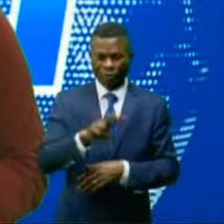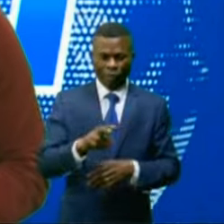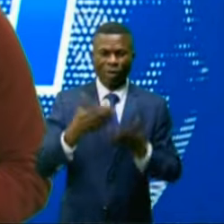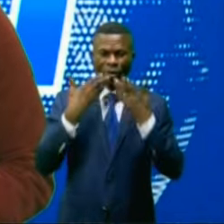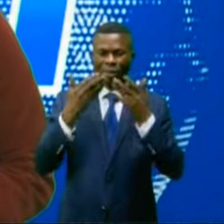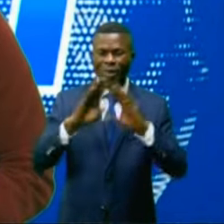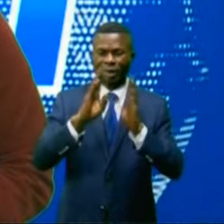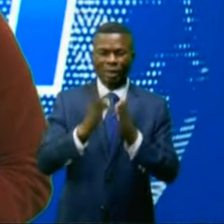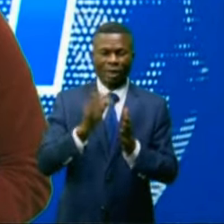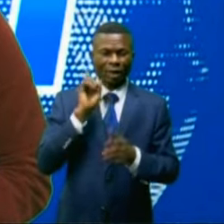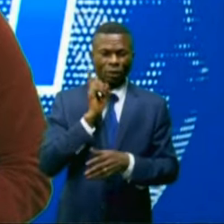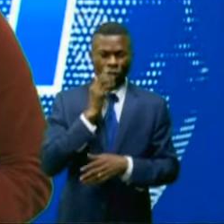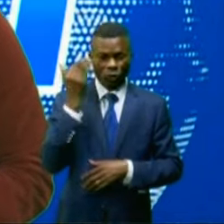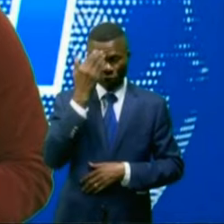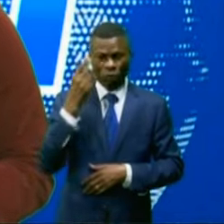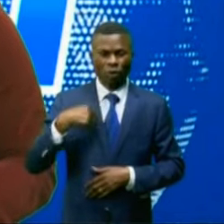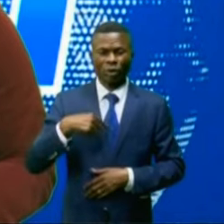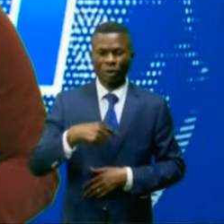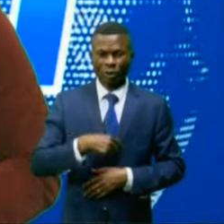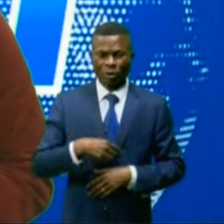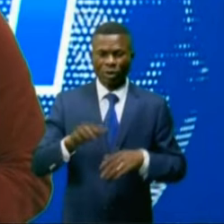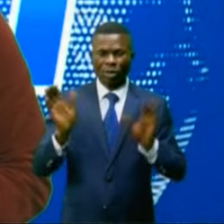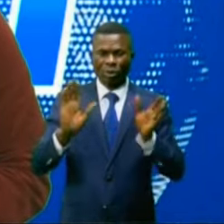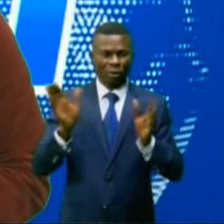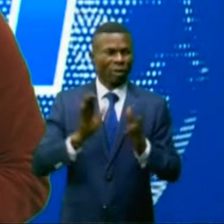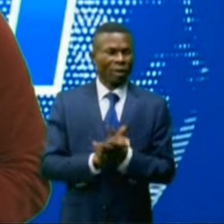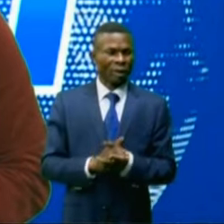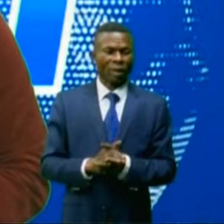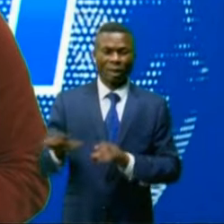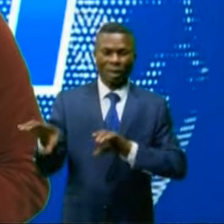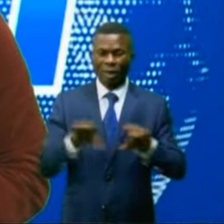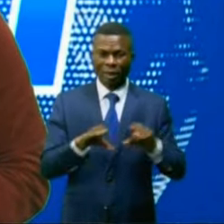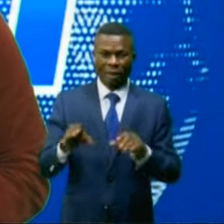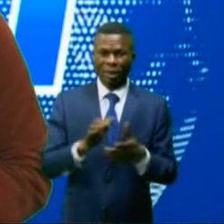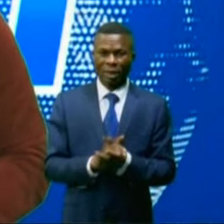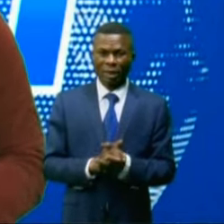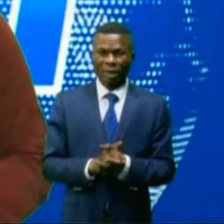retransmettre l'antenne à Tchopo, dans